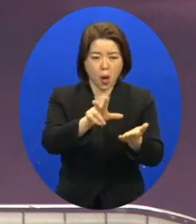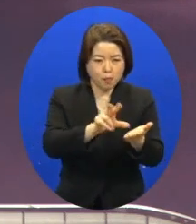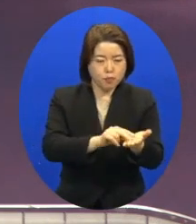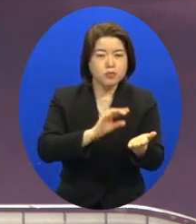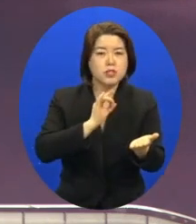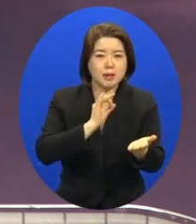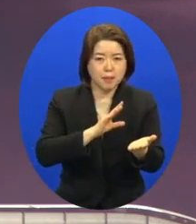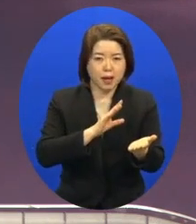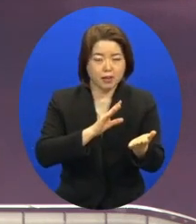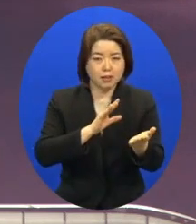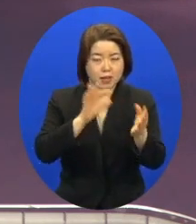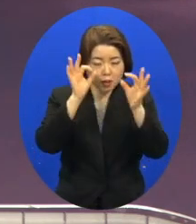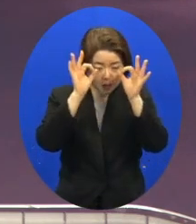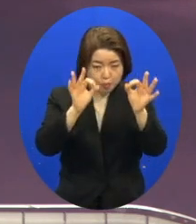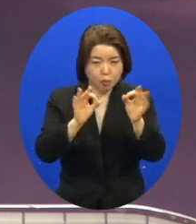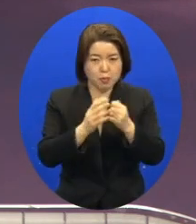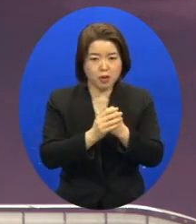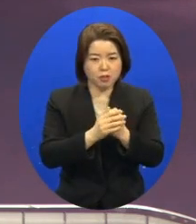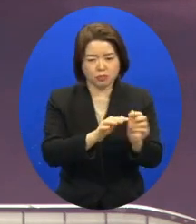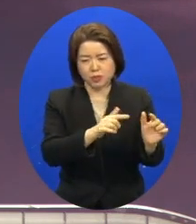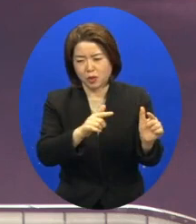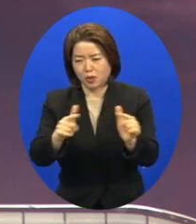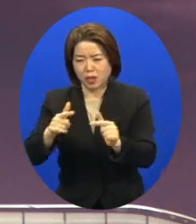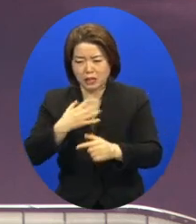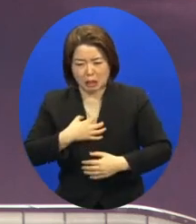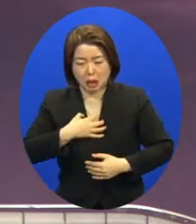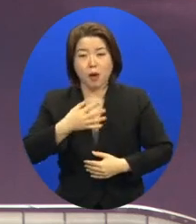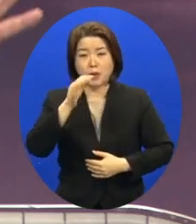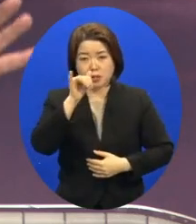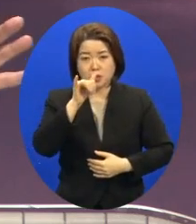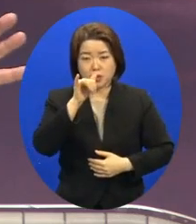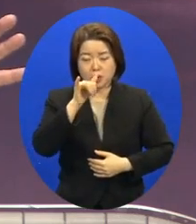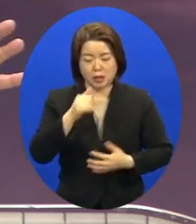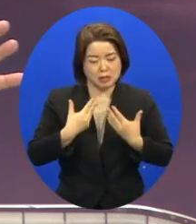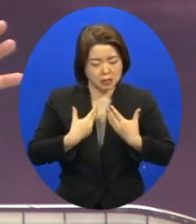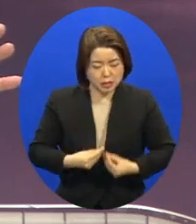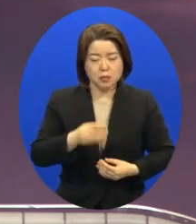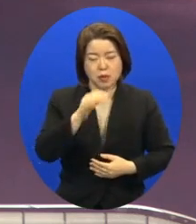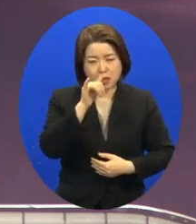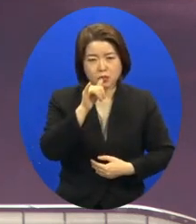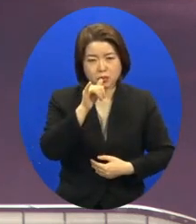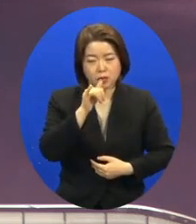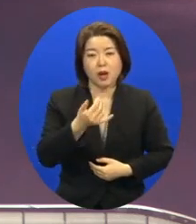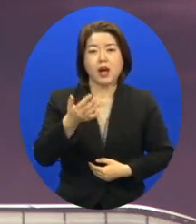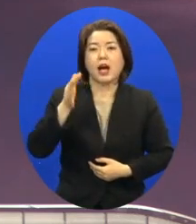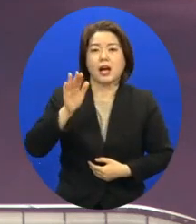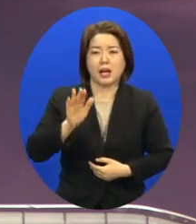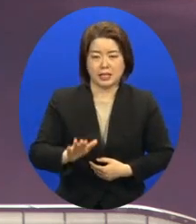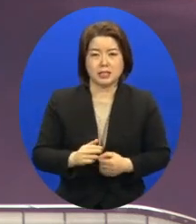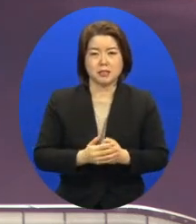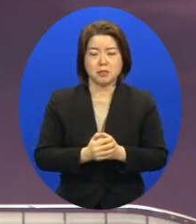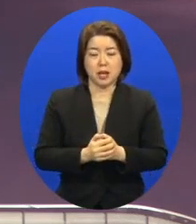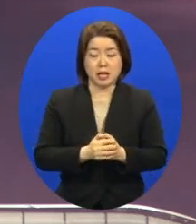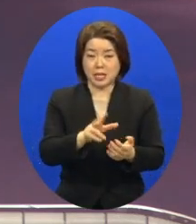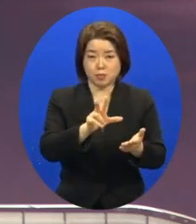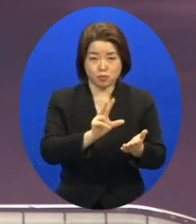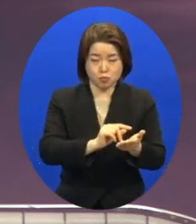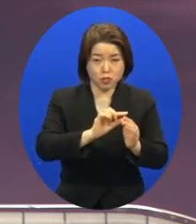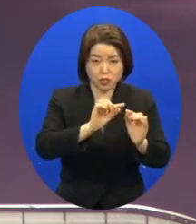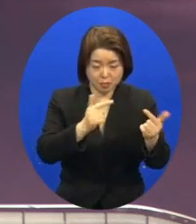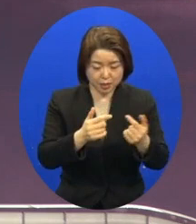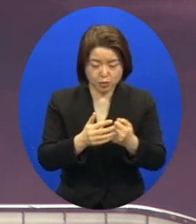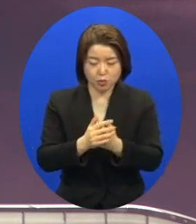문제로만 보면 문제투성이죠. 절망이죠. 그런데 주님이